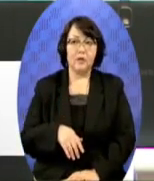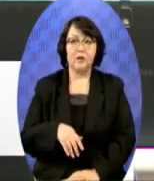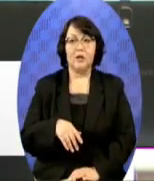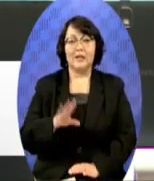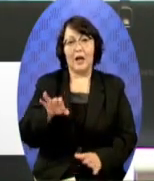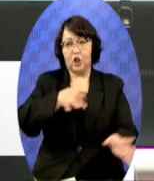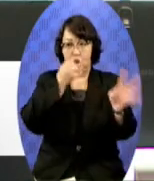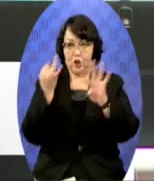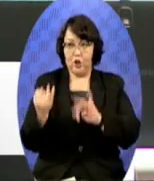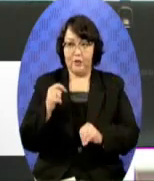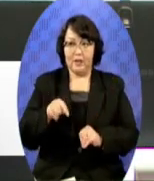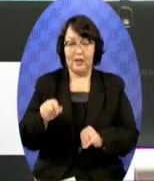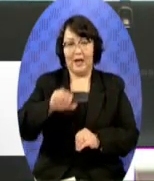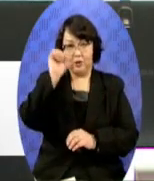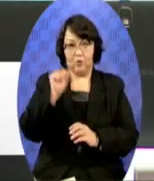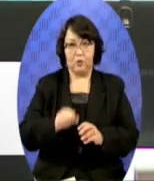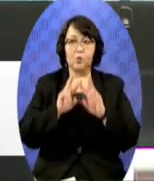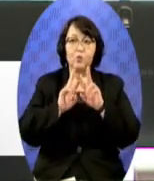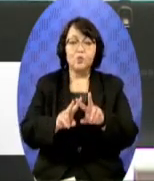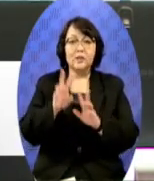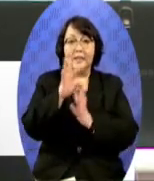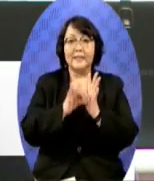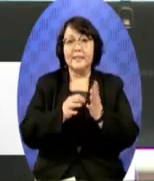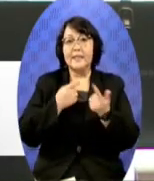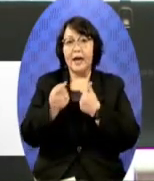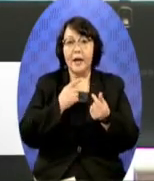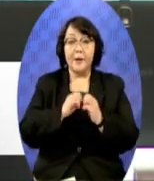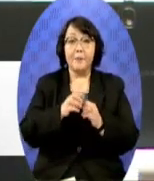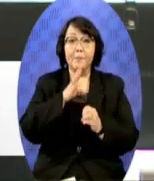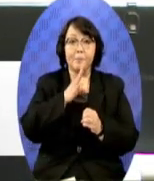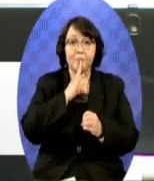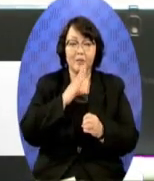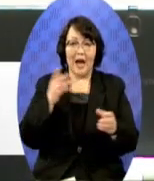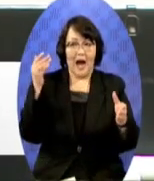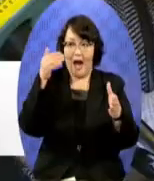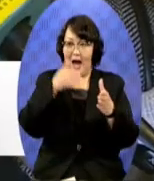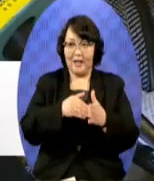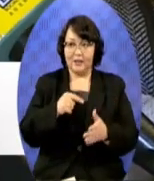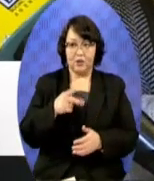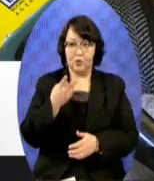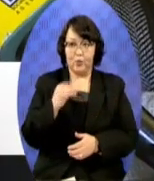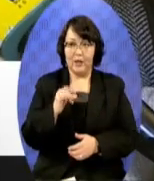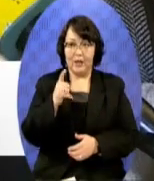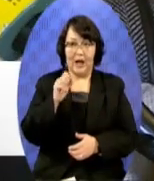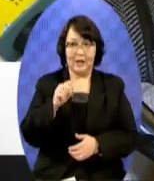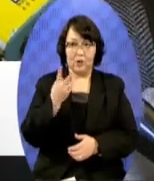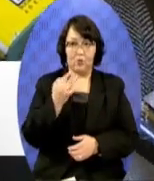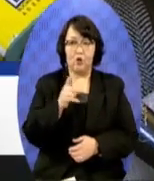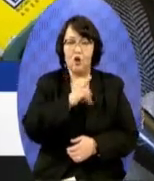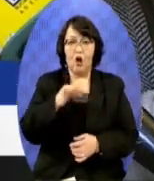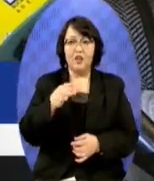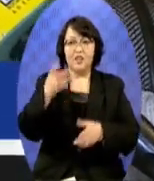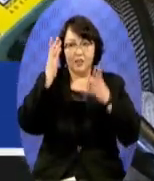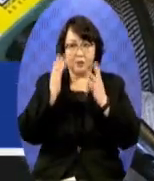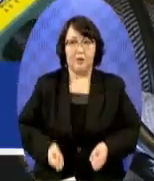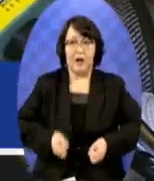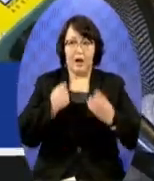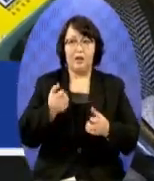Эх 7 хоногт энэ асуудлыг өргөжлөвж хэлцүүлээд алдчихгүй орооны шийдвэр гарна. Та бүхэн олон гишүүдийг их